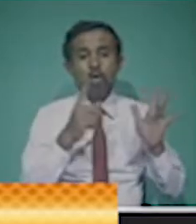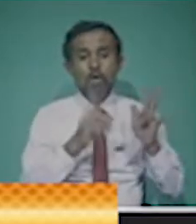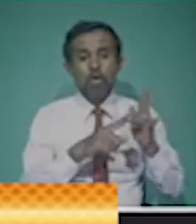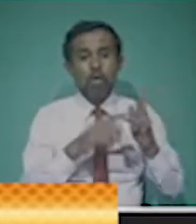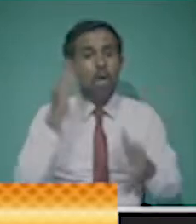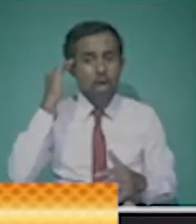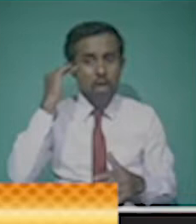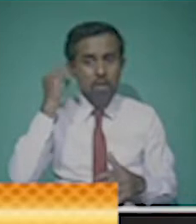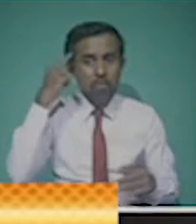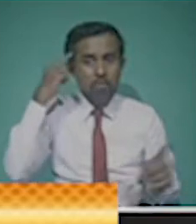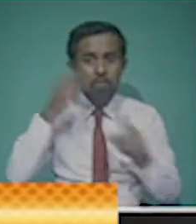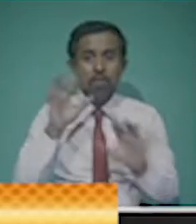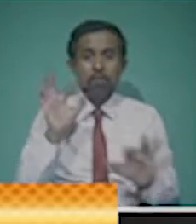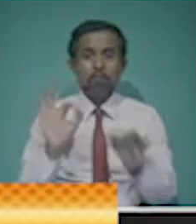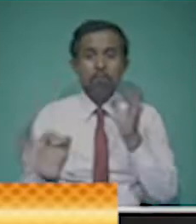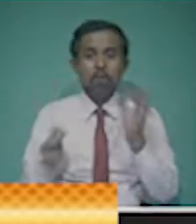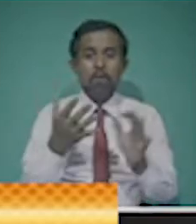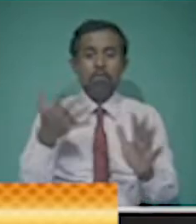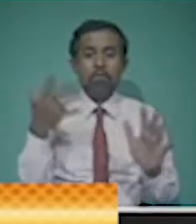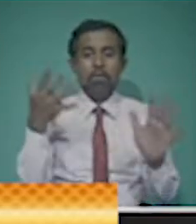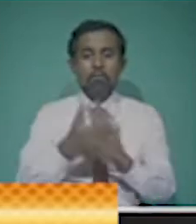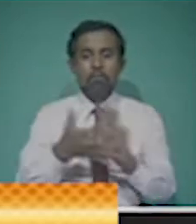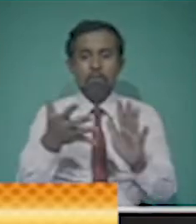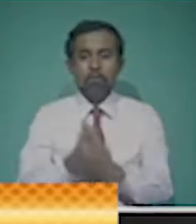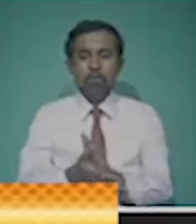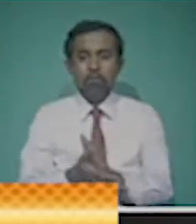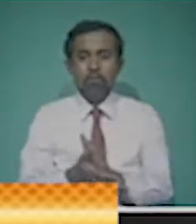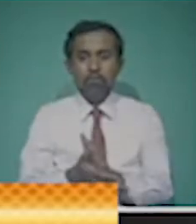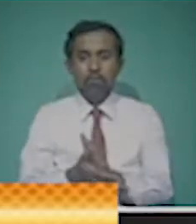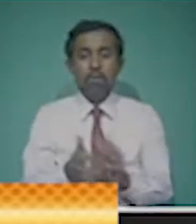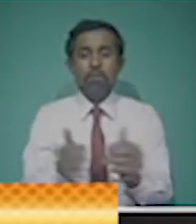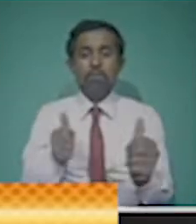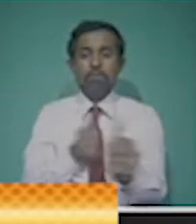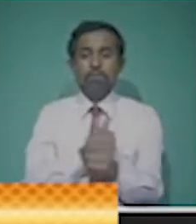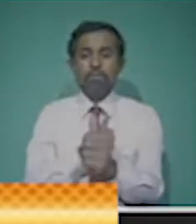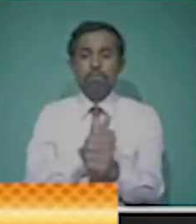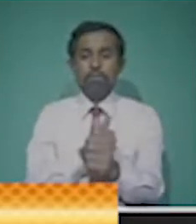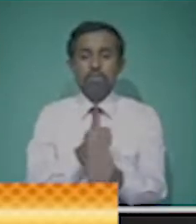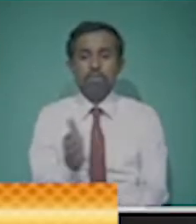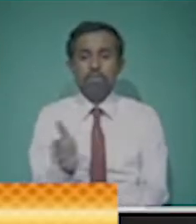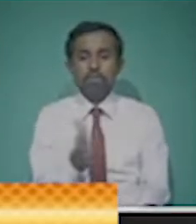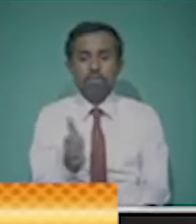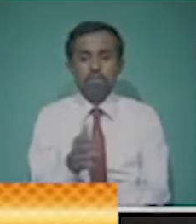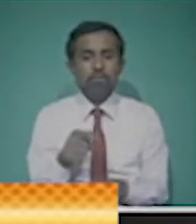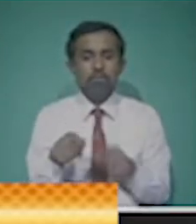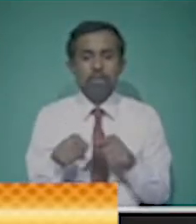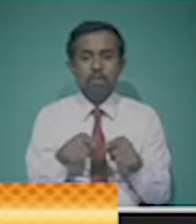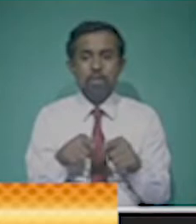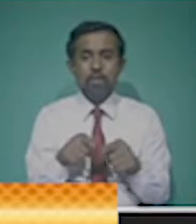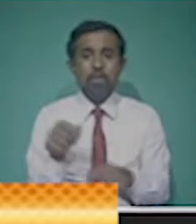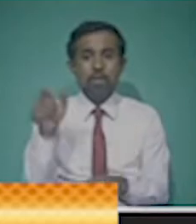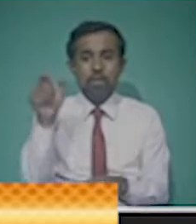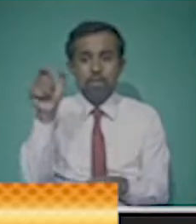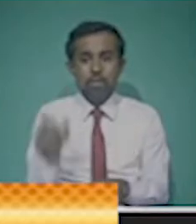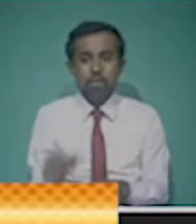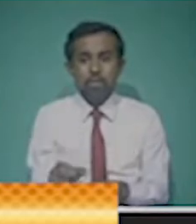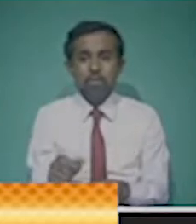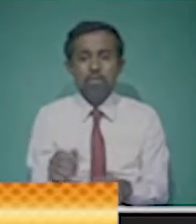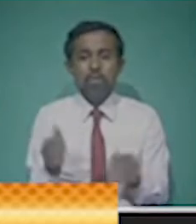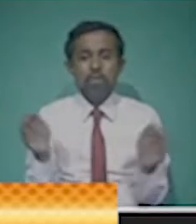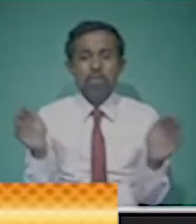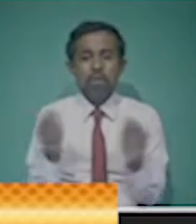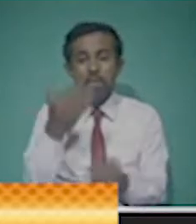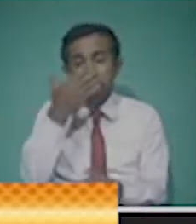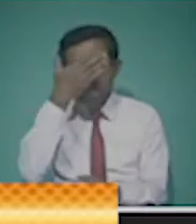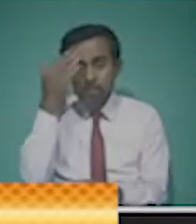சம்பந்தவ வதுக்கரை சிதுவன அபராத வளட்ட பிடிவசதி என்ன ஏ கம்கரு மிசா பவனக் நவை ஏகொல்லாம் சுழுஜாதி தமிழ்